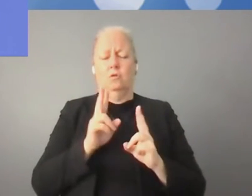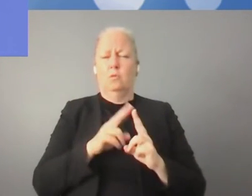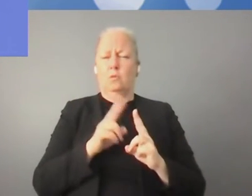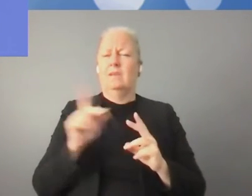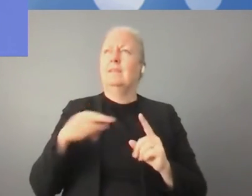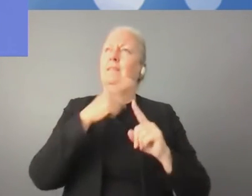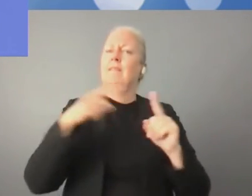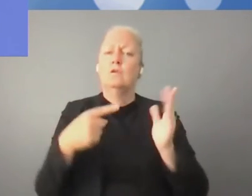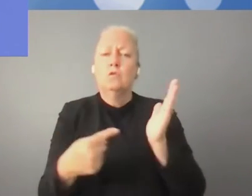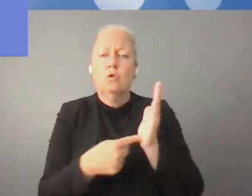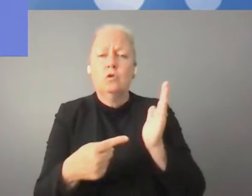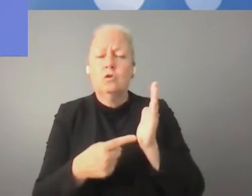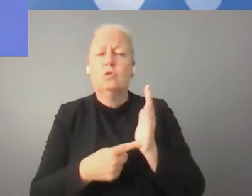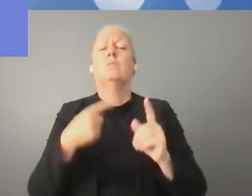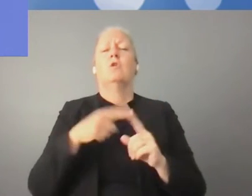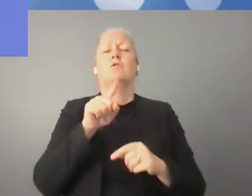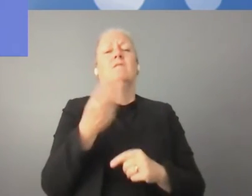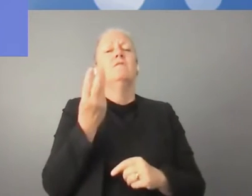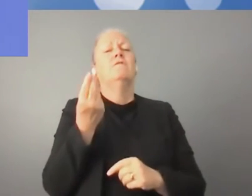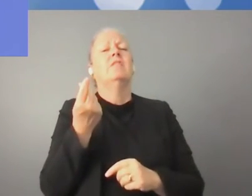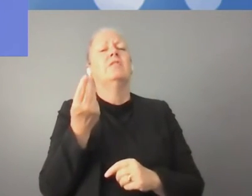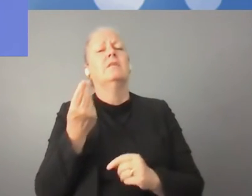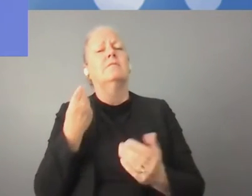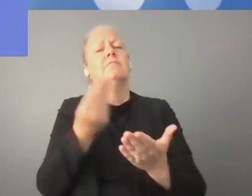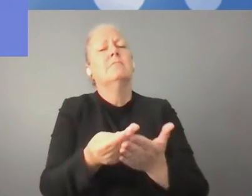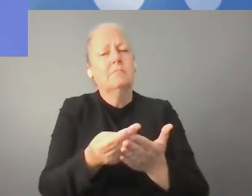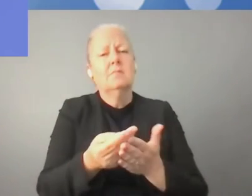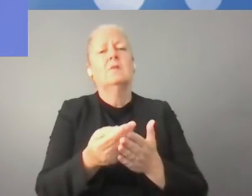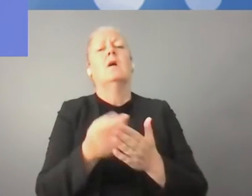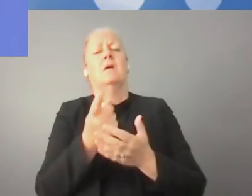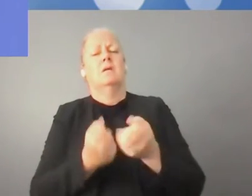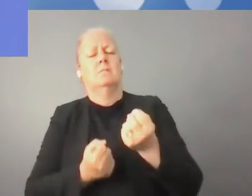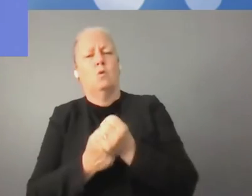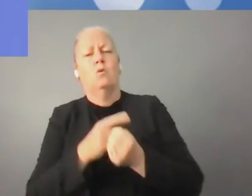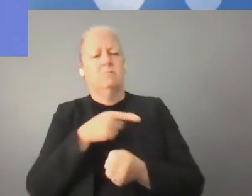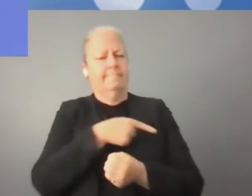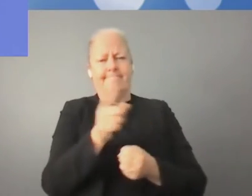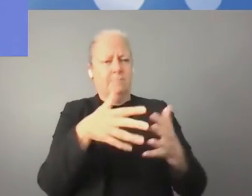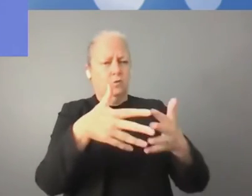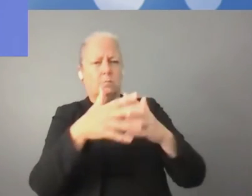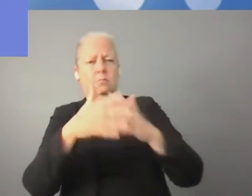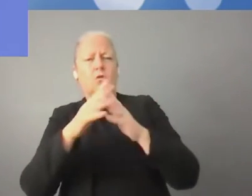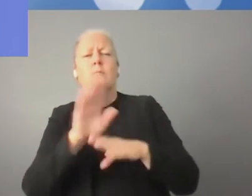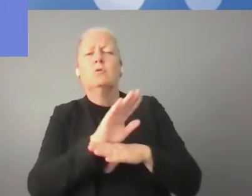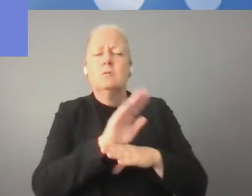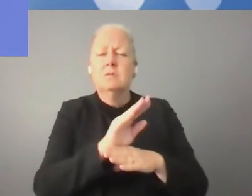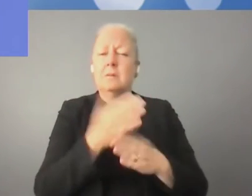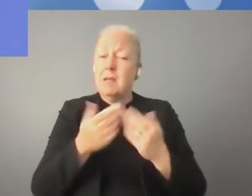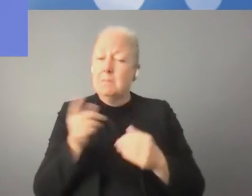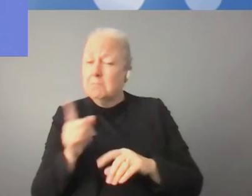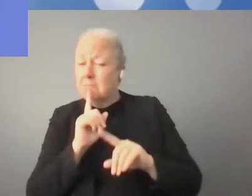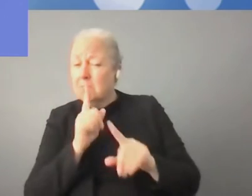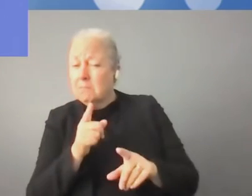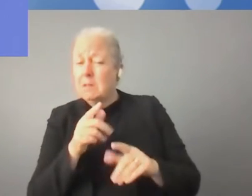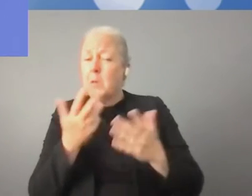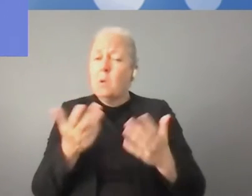они надели наушники. Я помню очень интересную конференцию DivaTech во Франции, на которой